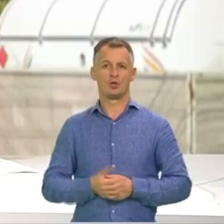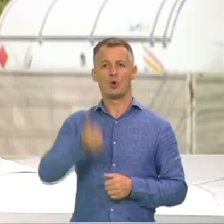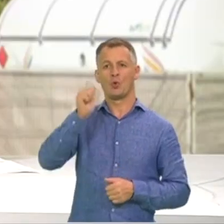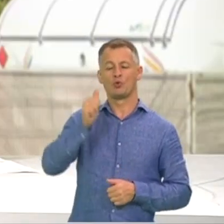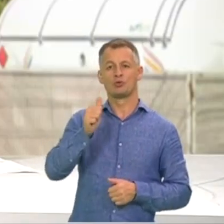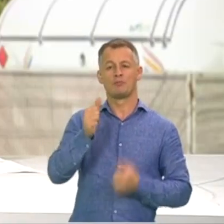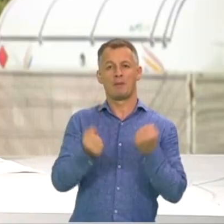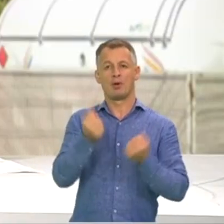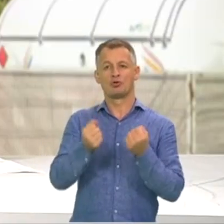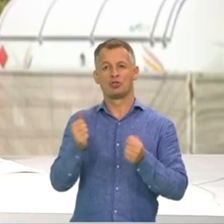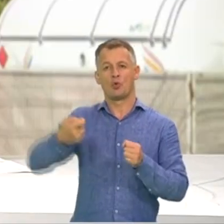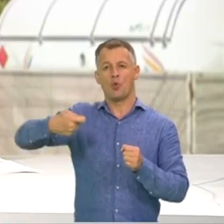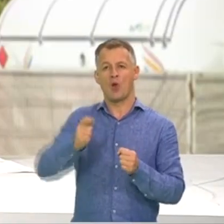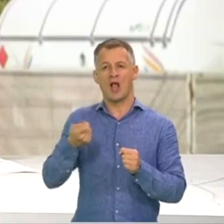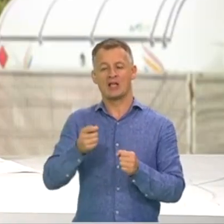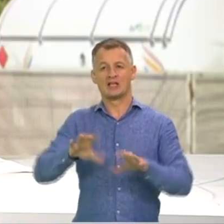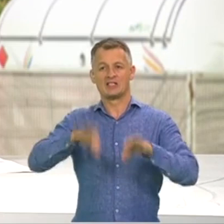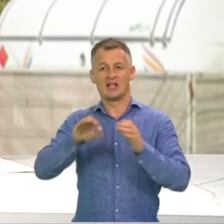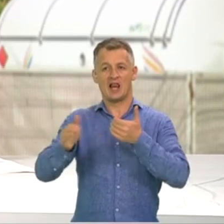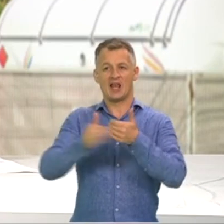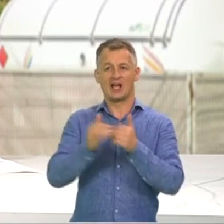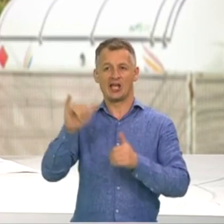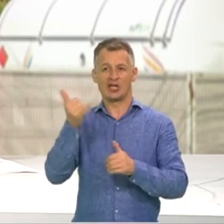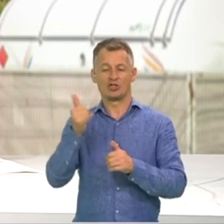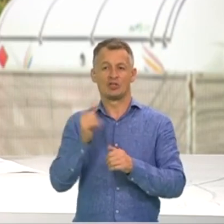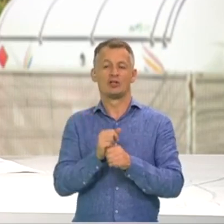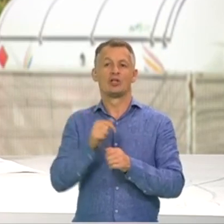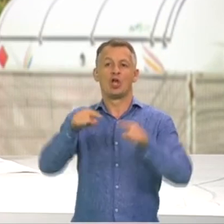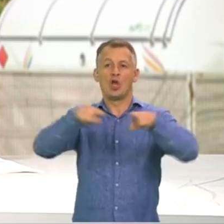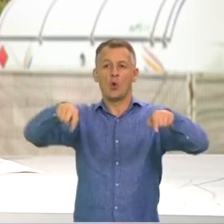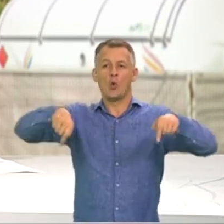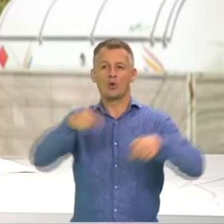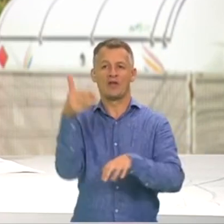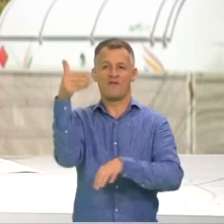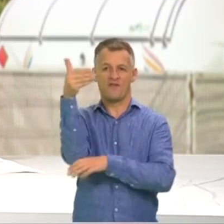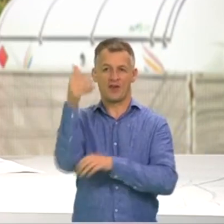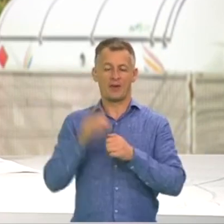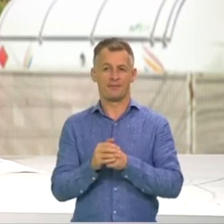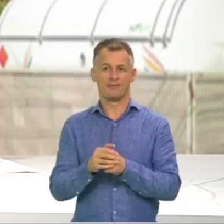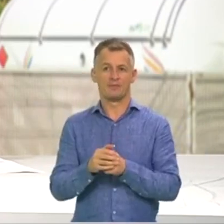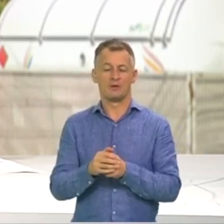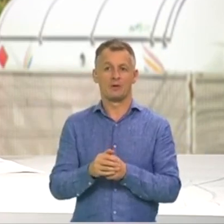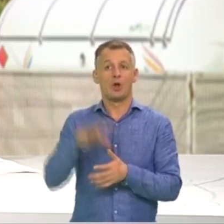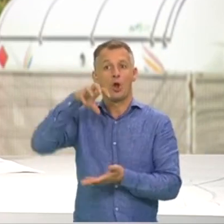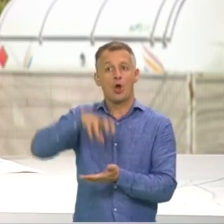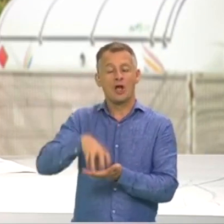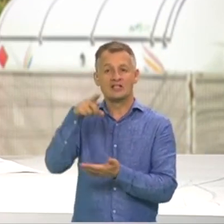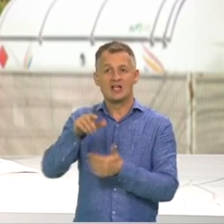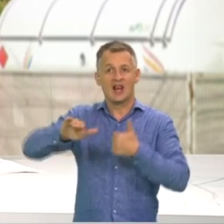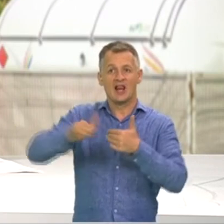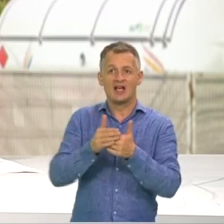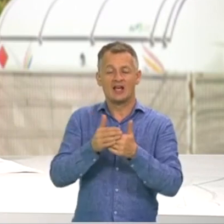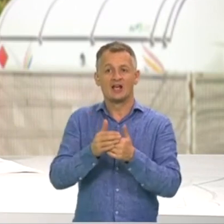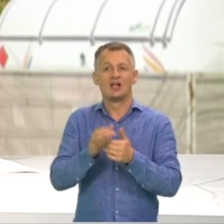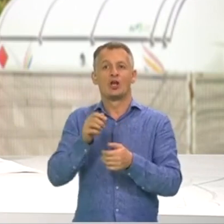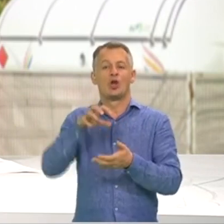11 cisterne cu GPL au fost găsite lângă Iași după mormane de nisip în curtea unei societăți comerciale. Locația se află chiar lângă